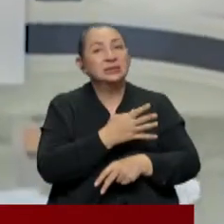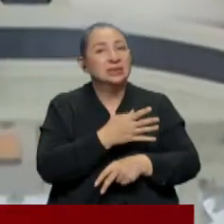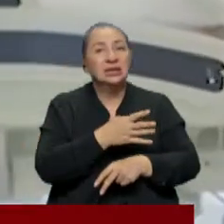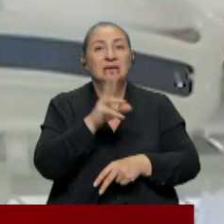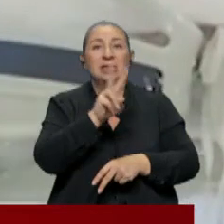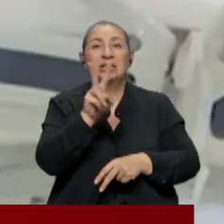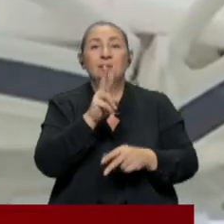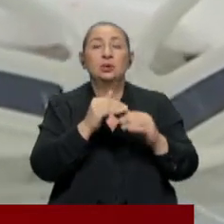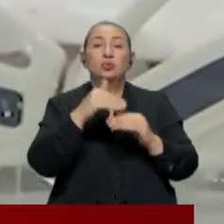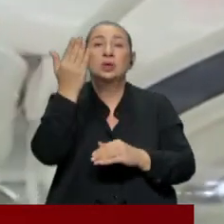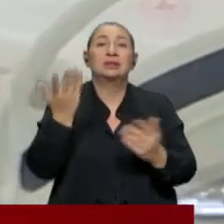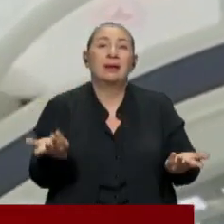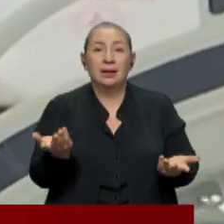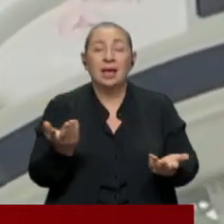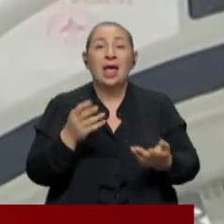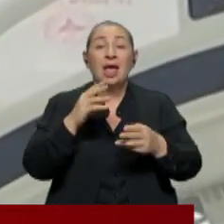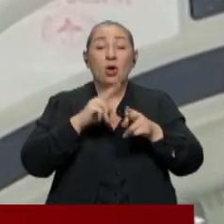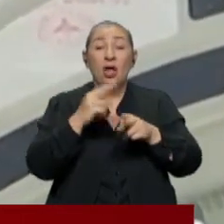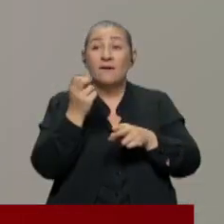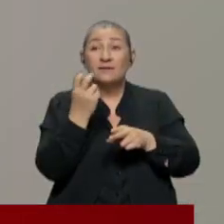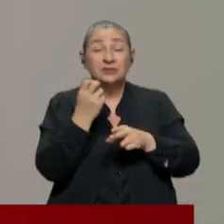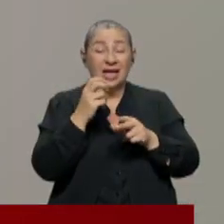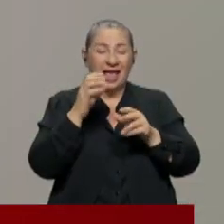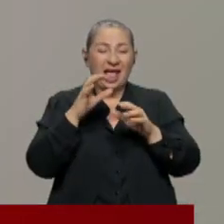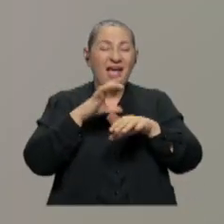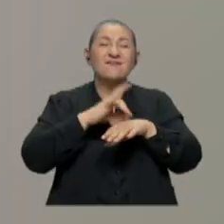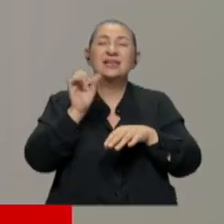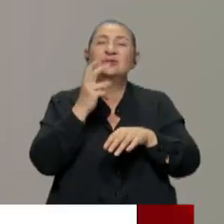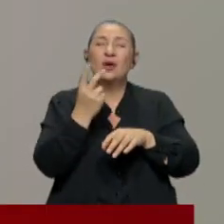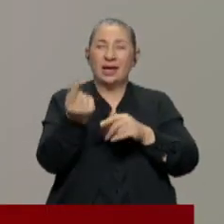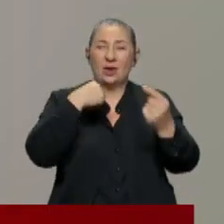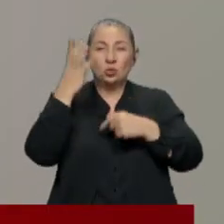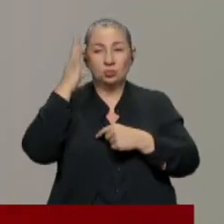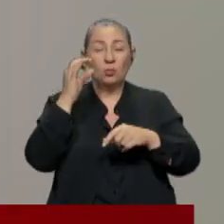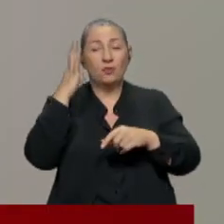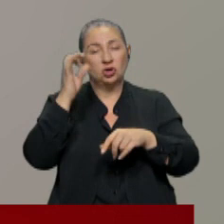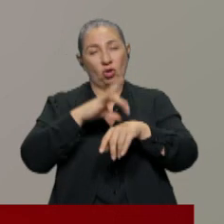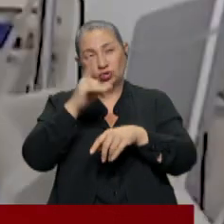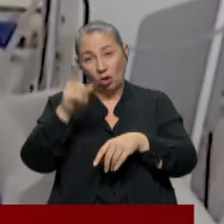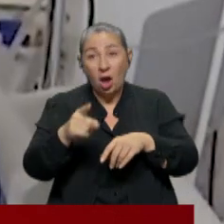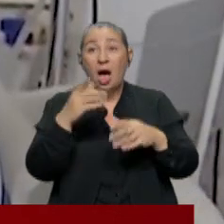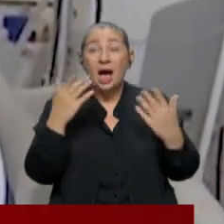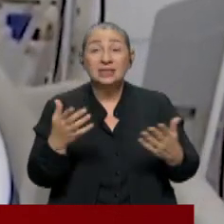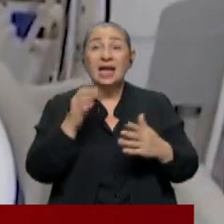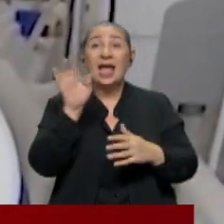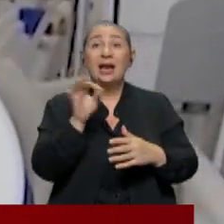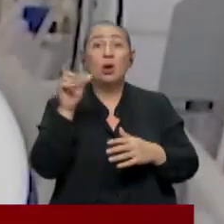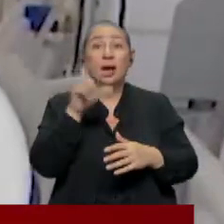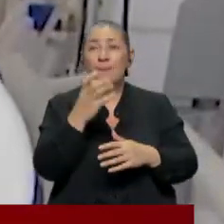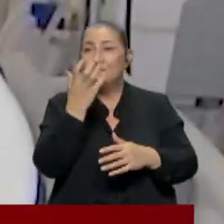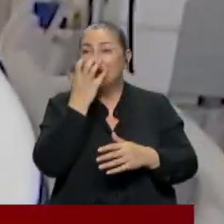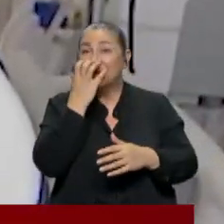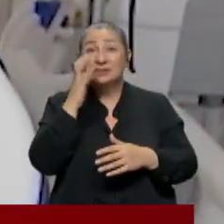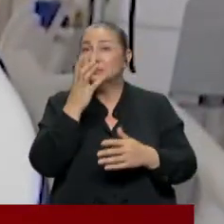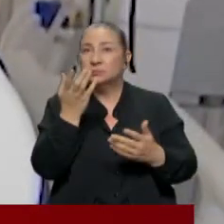da 20'nin üzerinde. Enfeksiyon hastalıkları uzmanı Profesör Doktor Bülent Ertuğrul'a göre artık Eylül ayı için